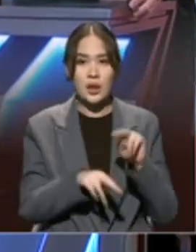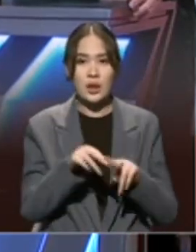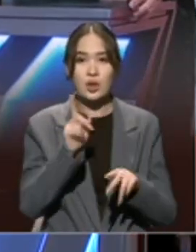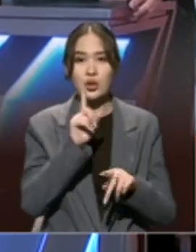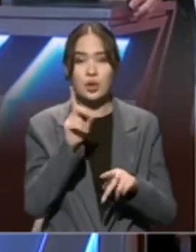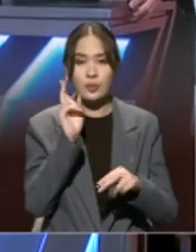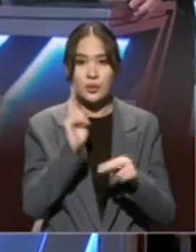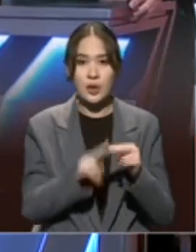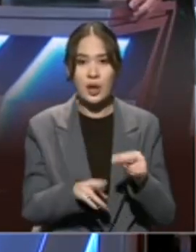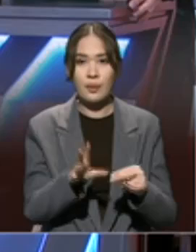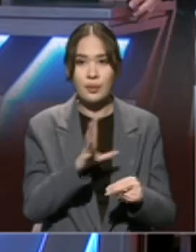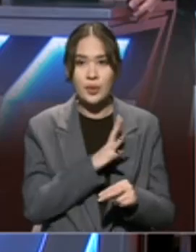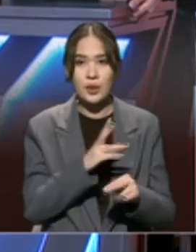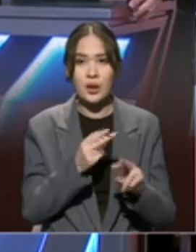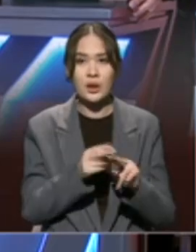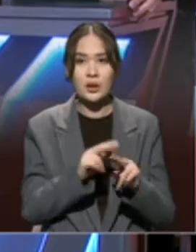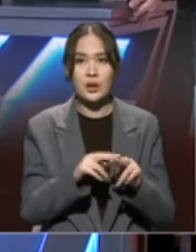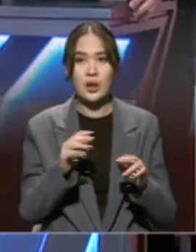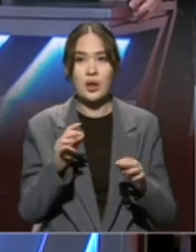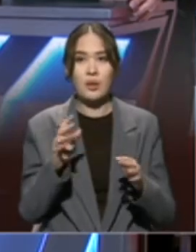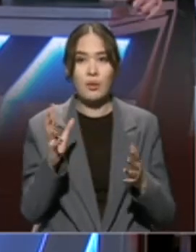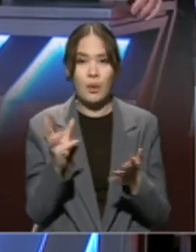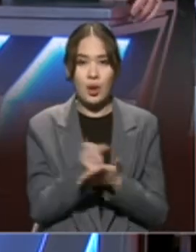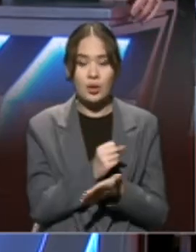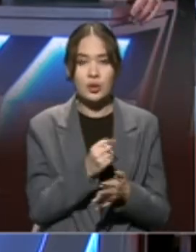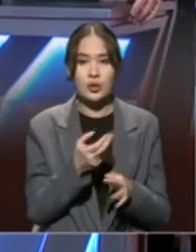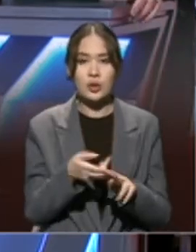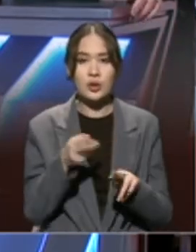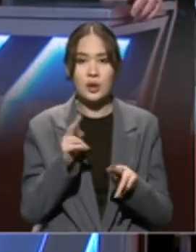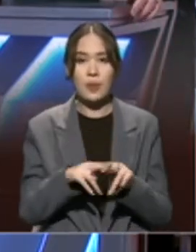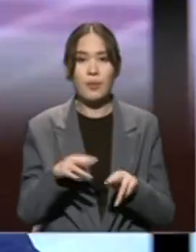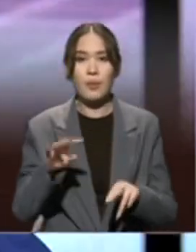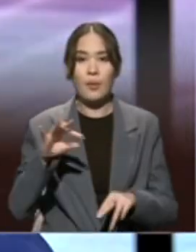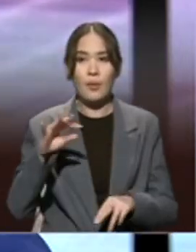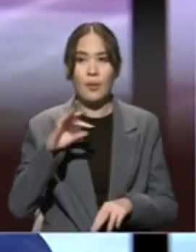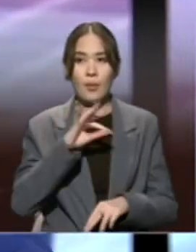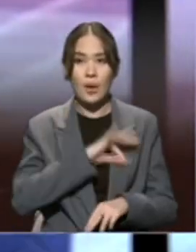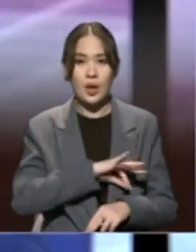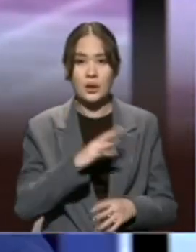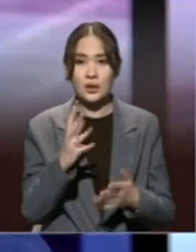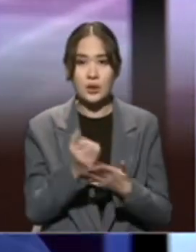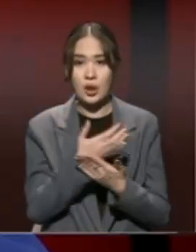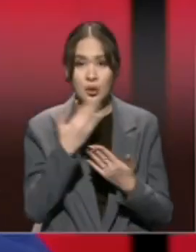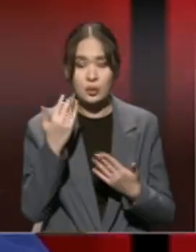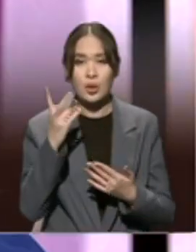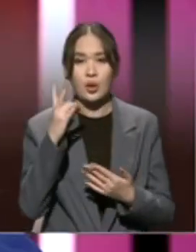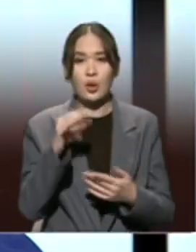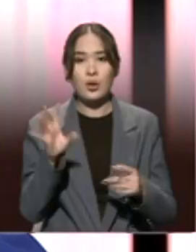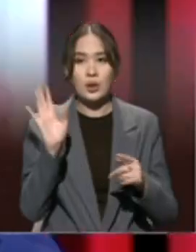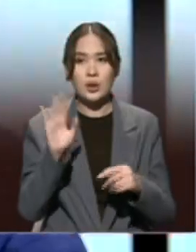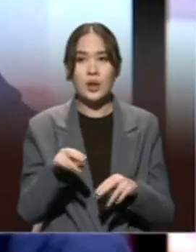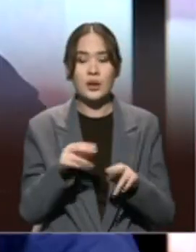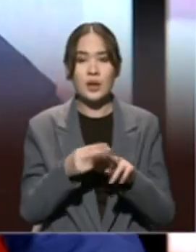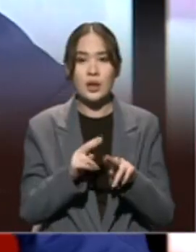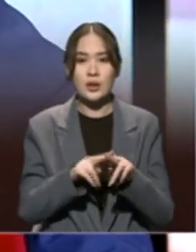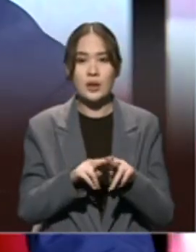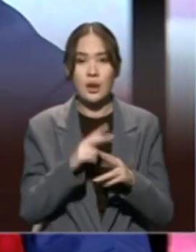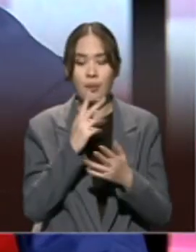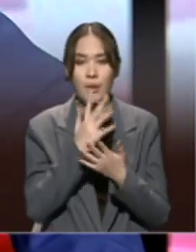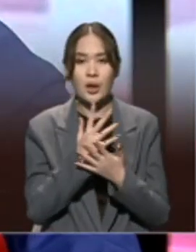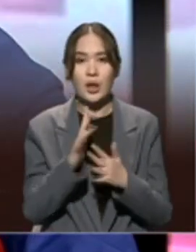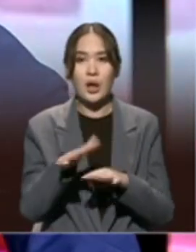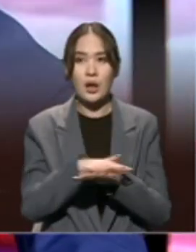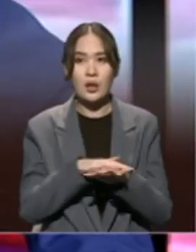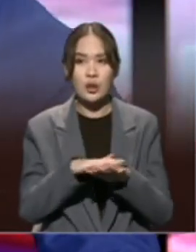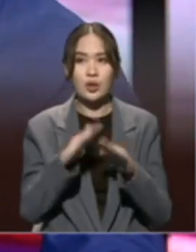бітіру үшін сондай дәрежеге барып жатыр. Жаңағы пайдасын таппаса да амал жоқ түріп, жаңағы халыққа